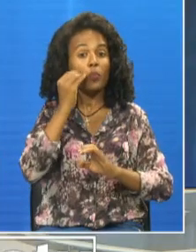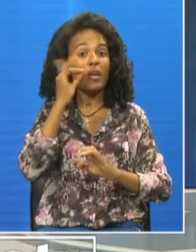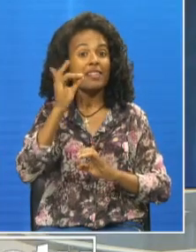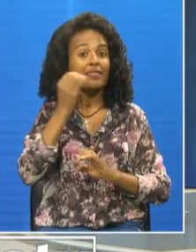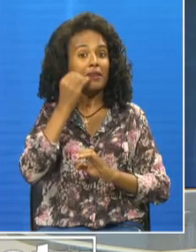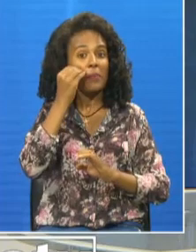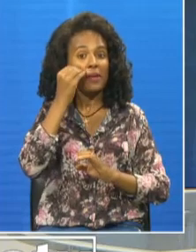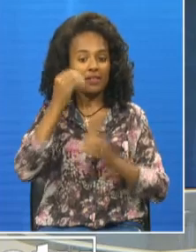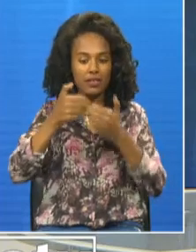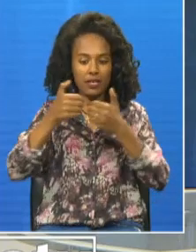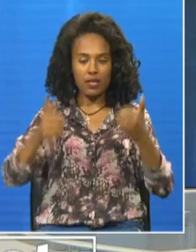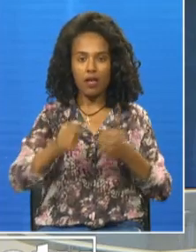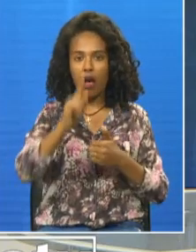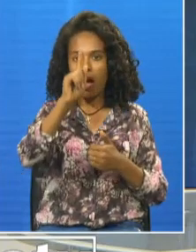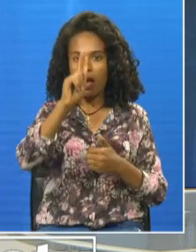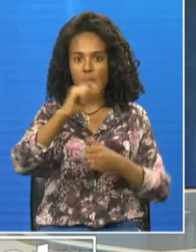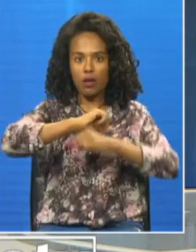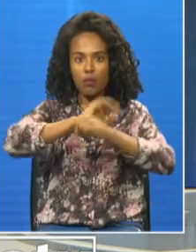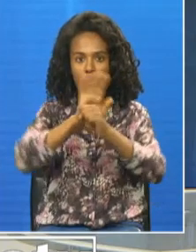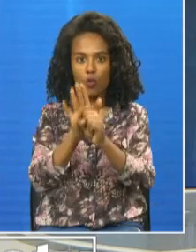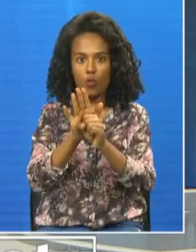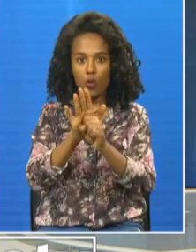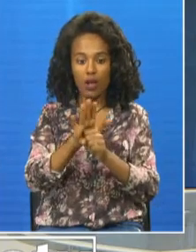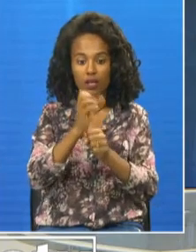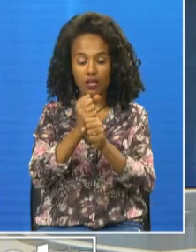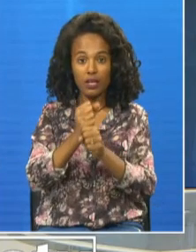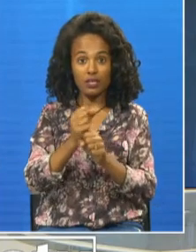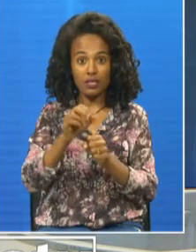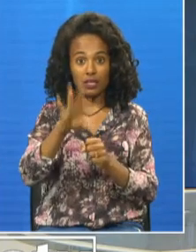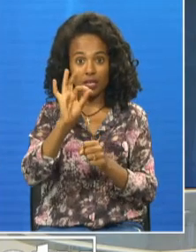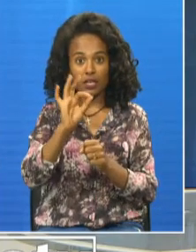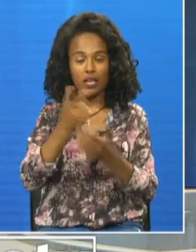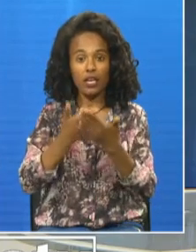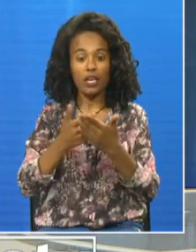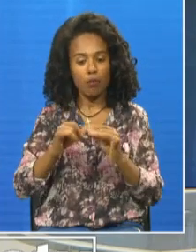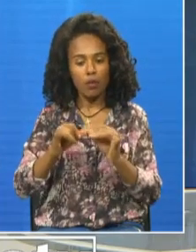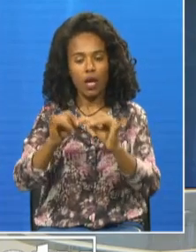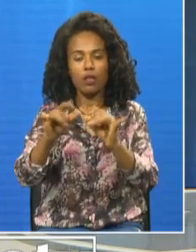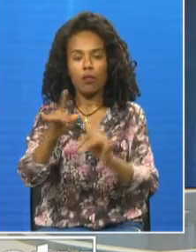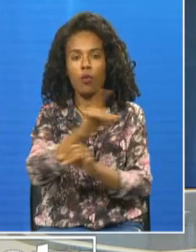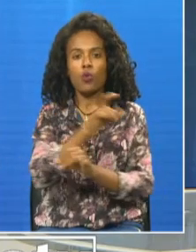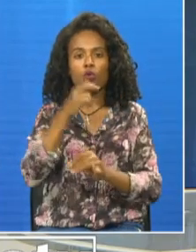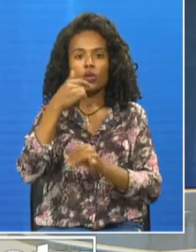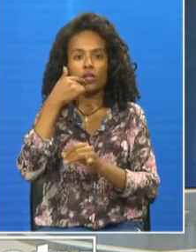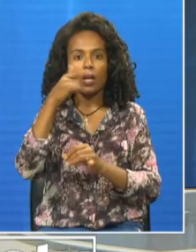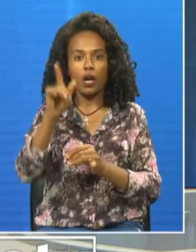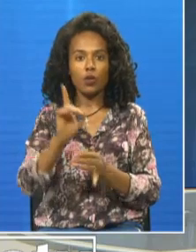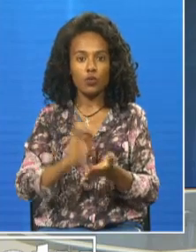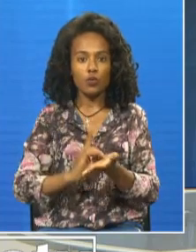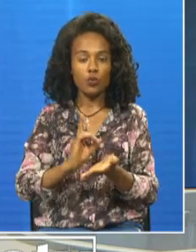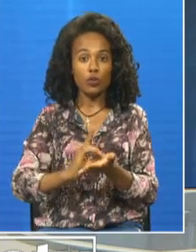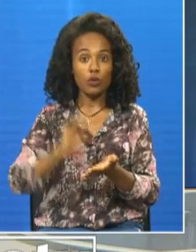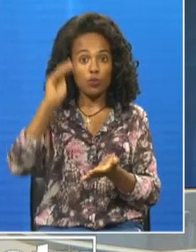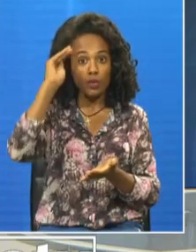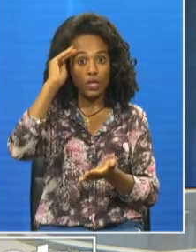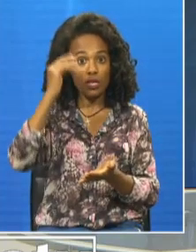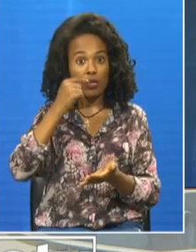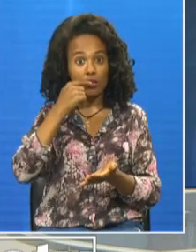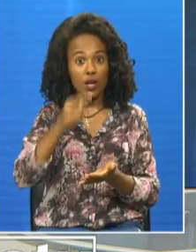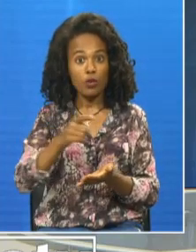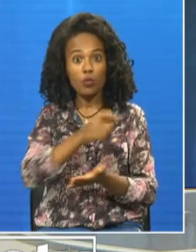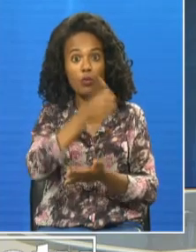ቤቶች አማካኝነት የበኩሉን ድጋፍ እያከናወነ ሲሆን በኮቪድ-19 ወረርሽኝ ምክንያት ለኢኮኖሚያዊና ማህበራዊ ችግሮች በእጅጉ ተጋላጭ ለሆኑ የማህበረሰብ